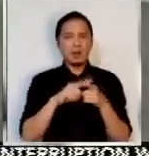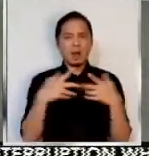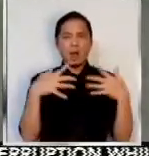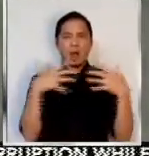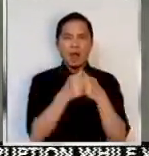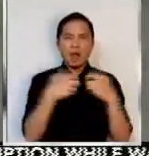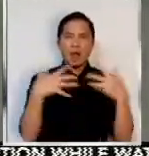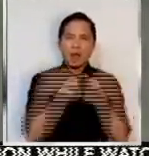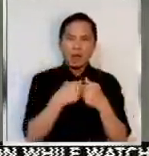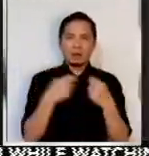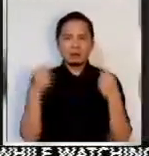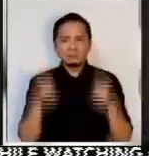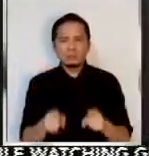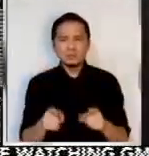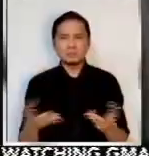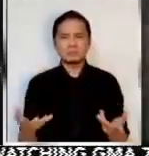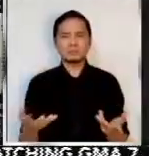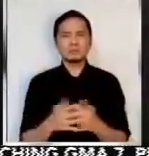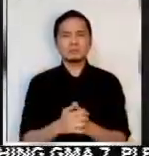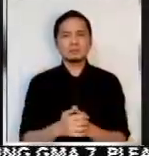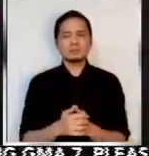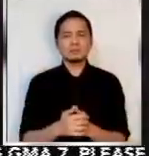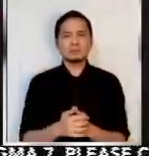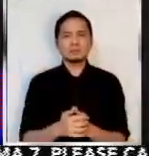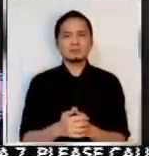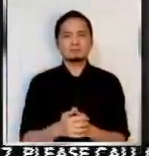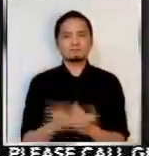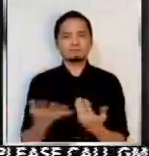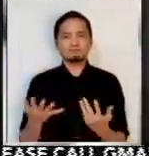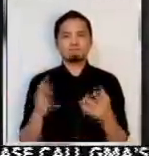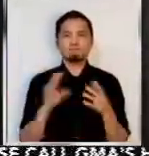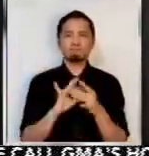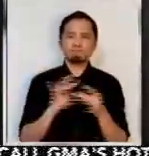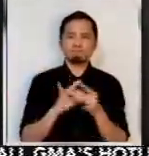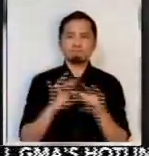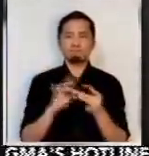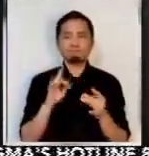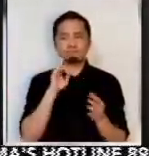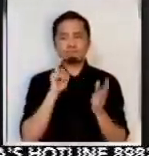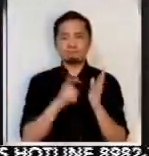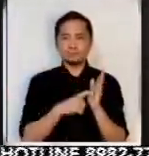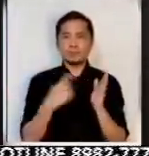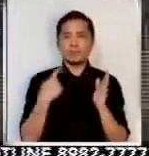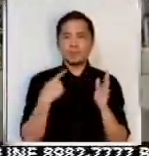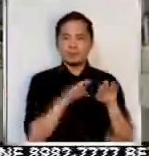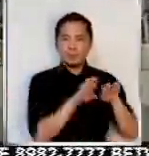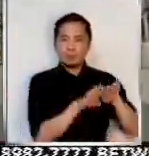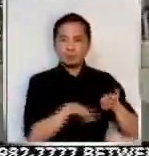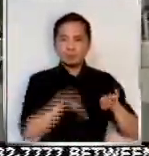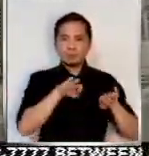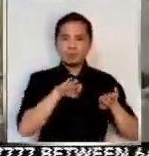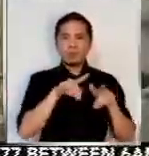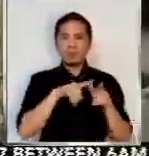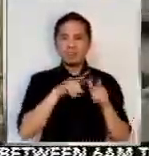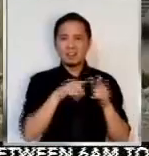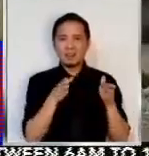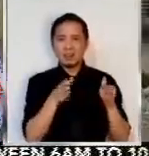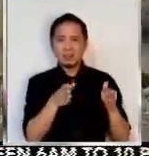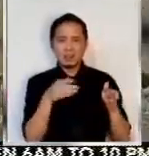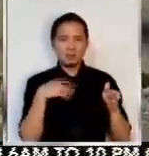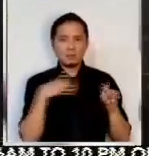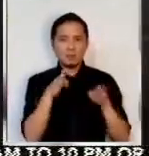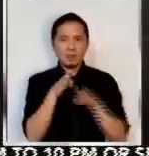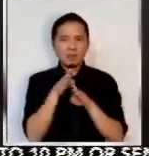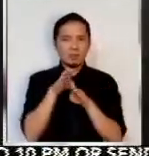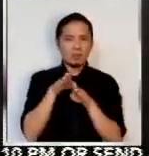dyan, disgrasya eh. Ano? Naano sa gutter, may gutter yan dati. Oh. Nasimplang, nasugat yung ulo yun eh. Kailangan talaga